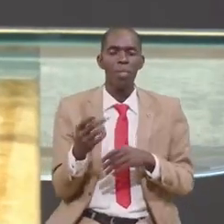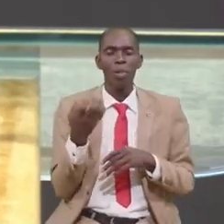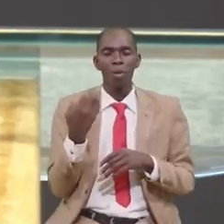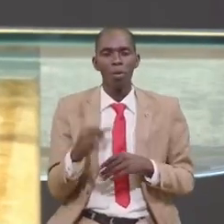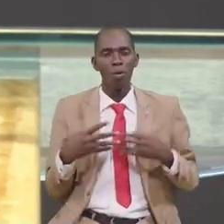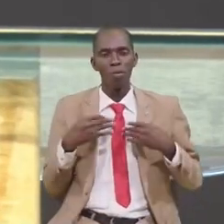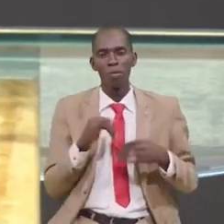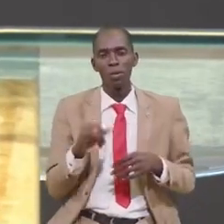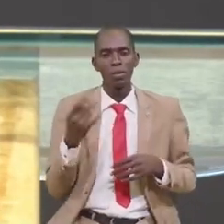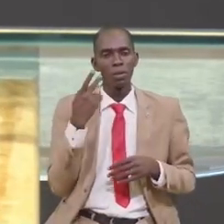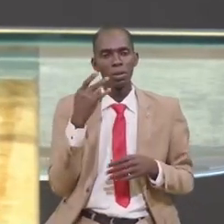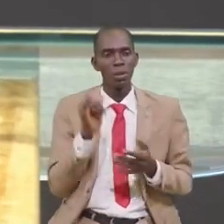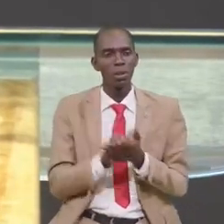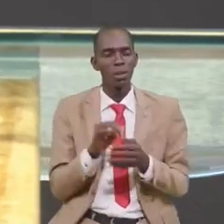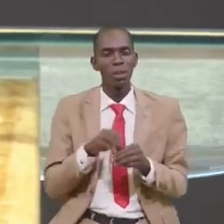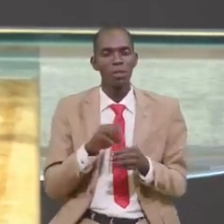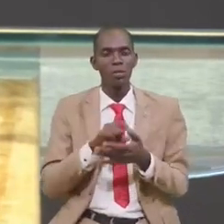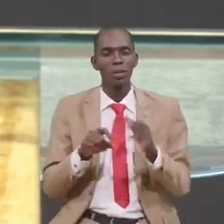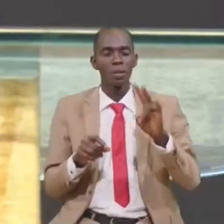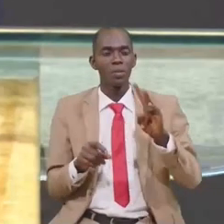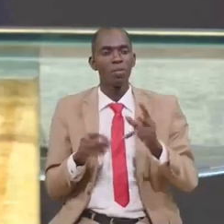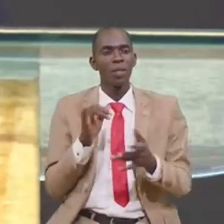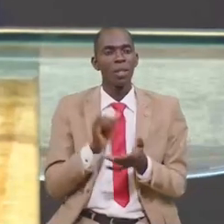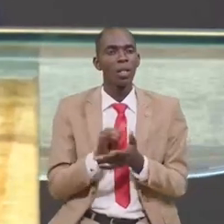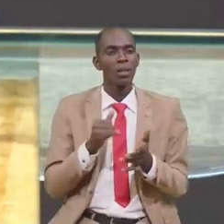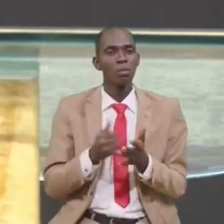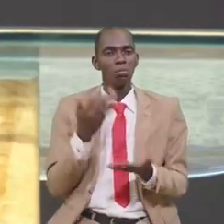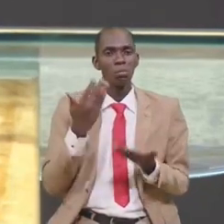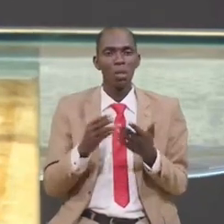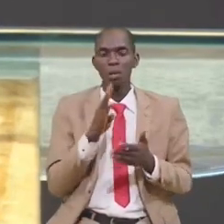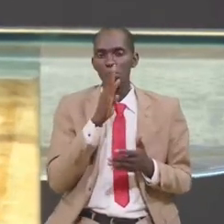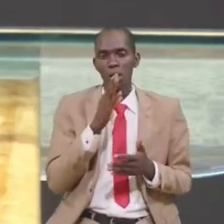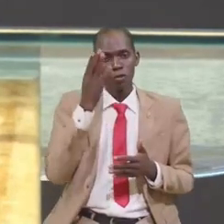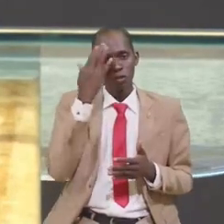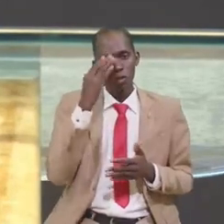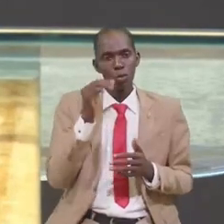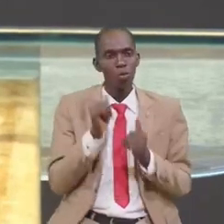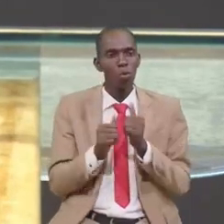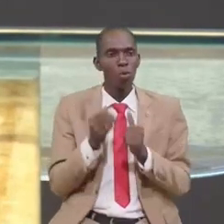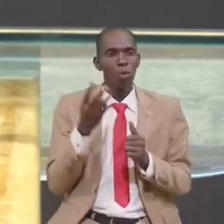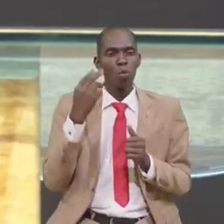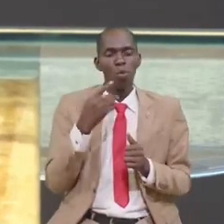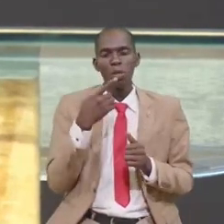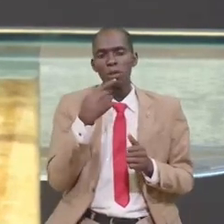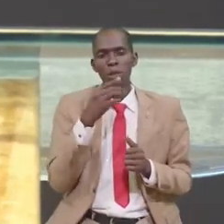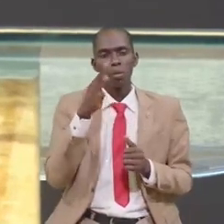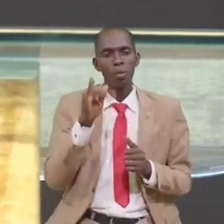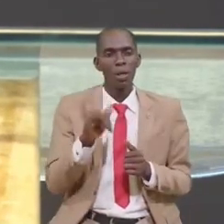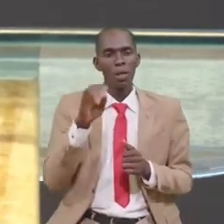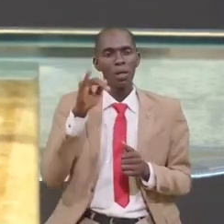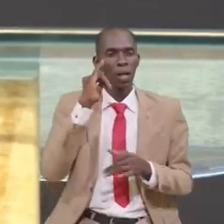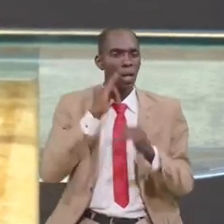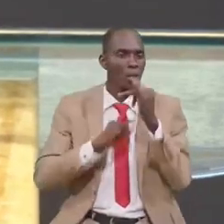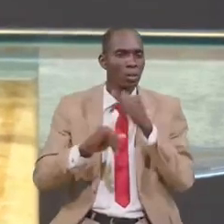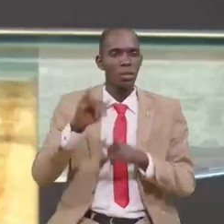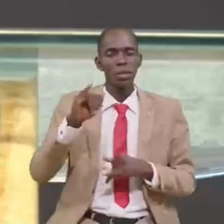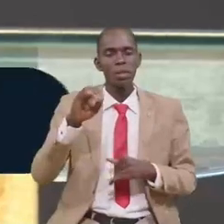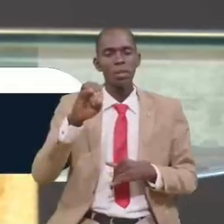Le verset 17 dit que, afin que s'accomplisse ce qui avait été annoncé par Esaïe le prophète,